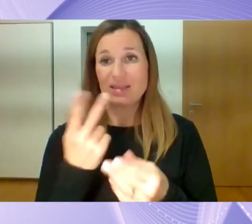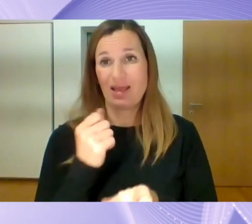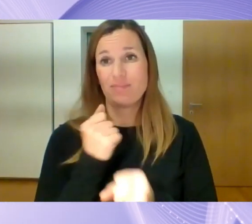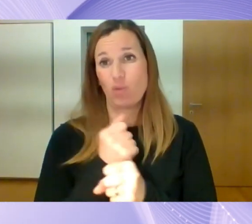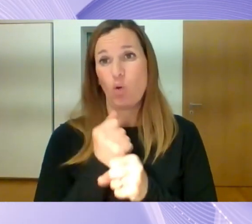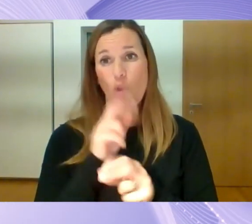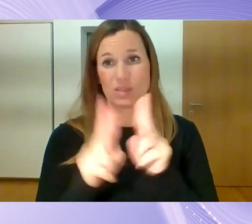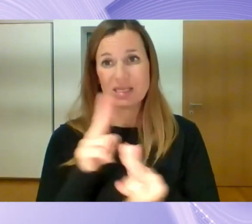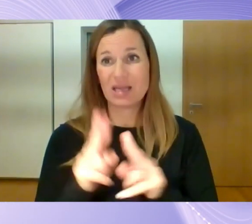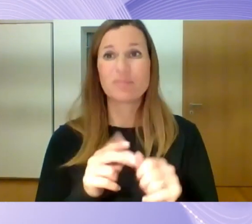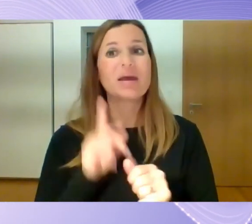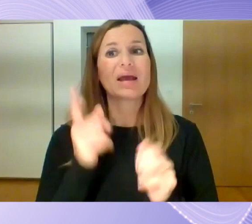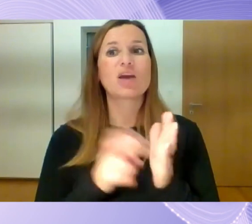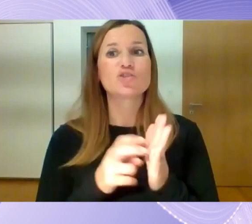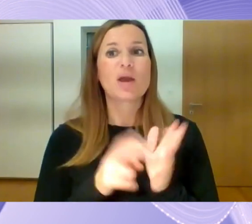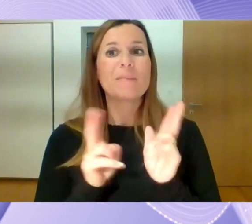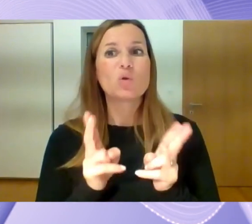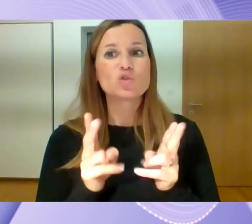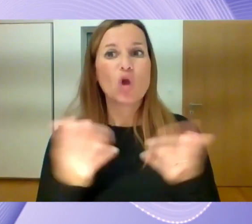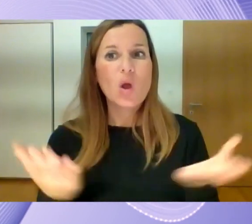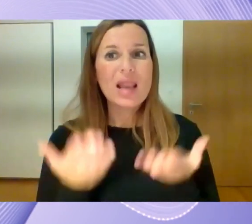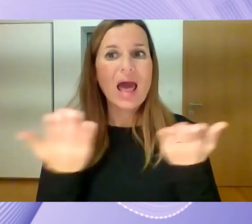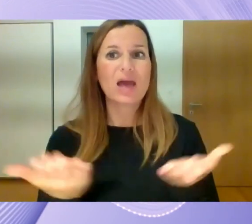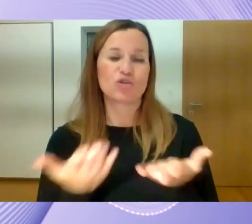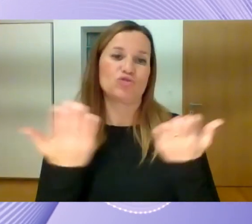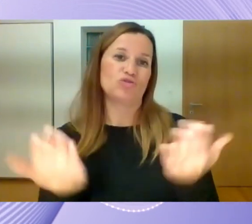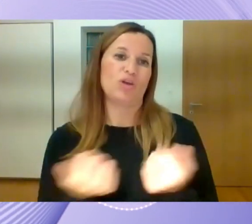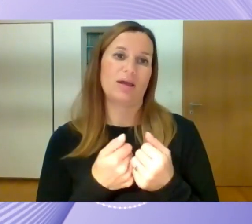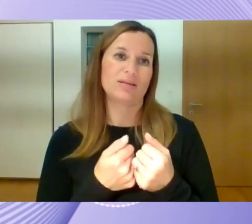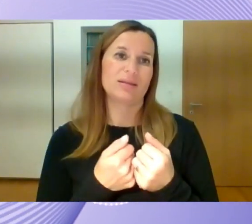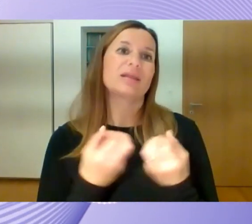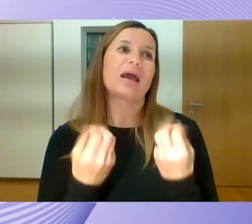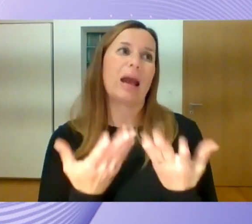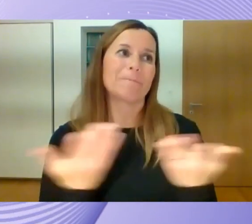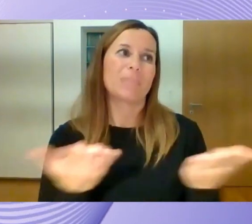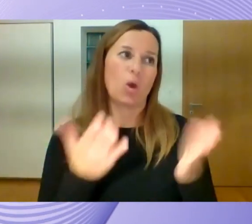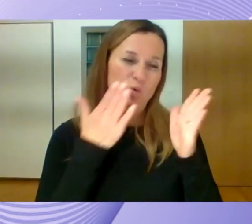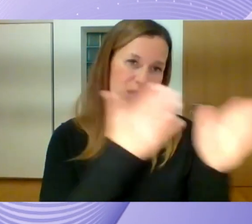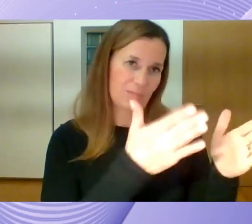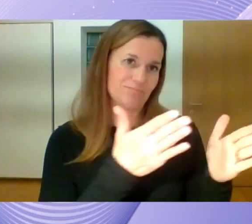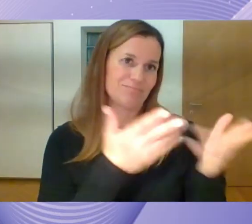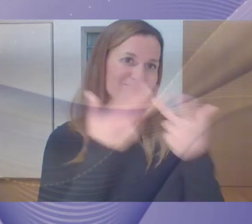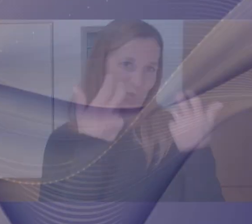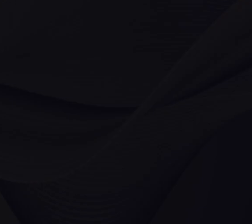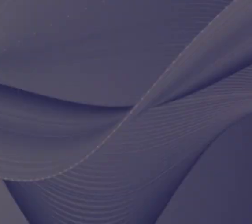se dalo še olajšati, ali pa kaj obstaja, vas mogoče lahko kam obrnem, kakšno pomoč.